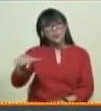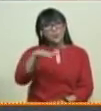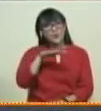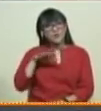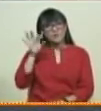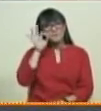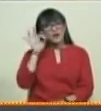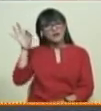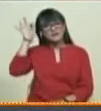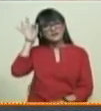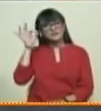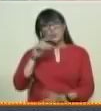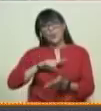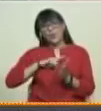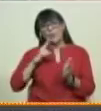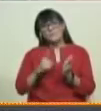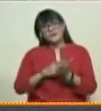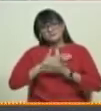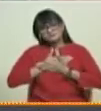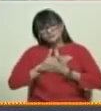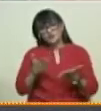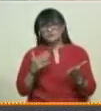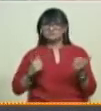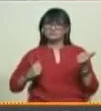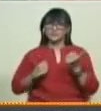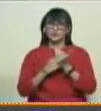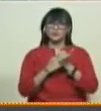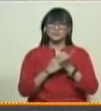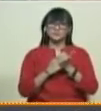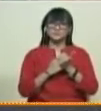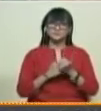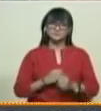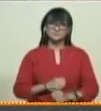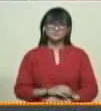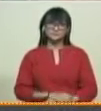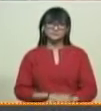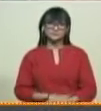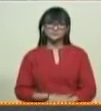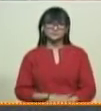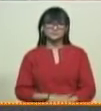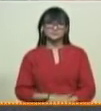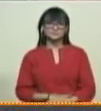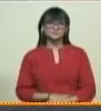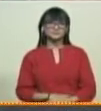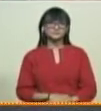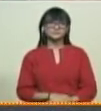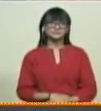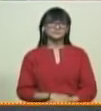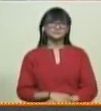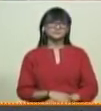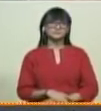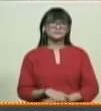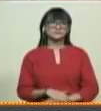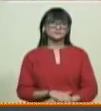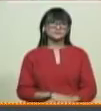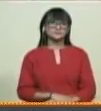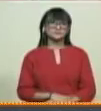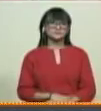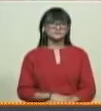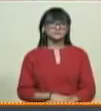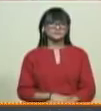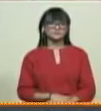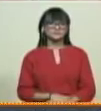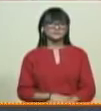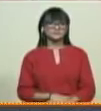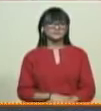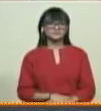nuestra solidaridad y todo nuestro respaldo. Tüm Müslüman ülkelere ve Filistin devletine